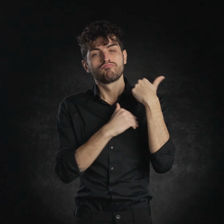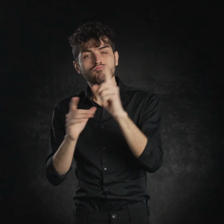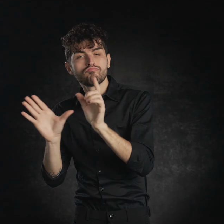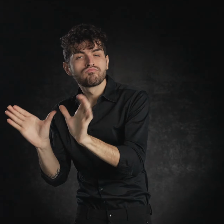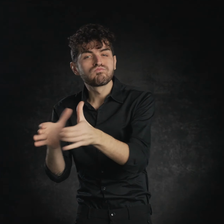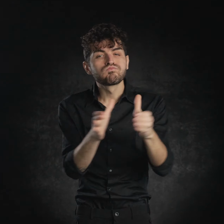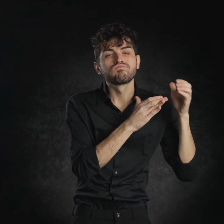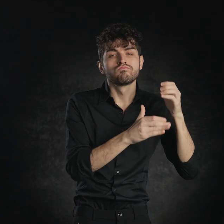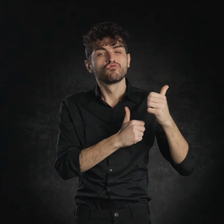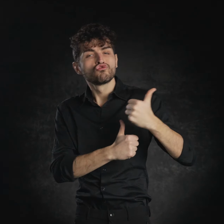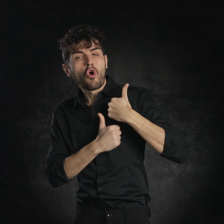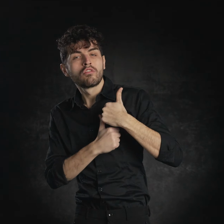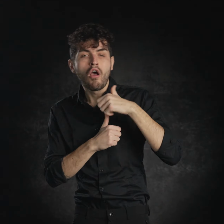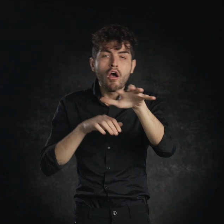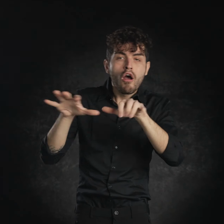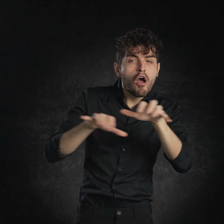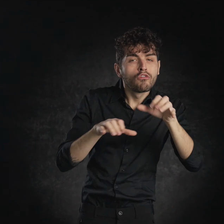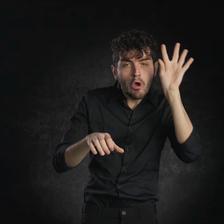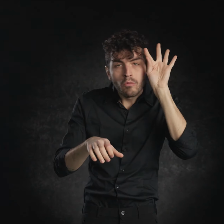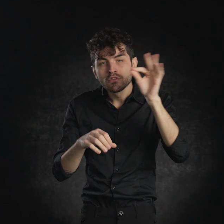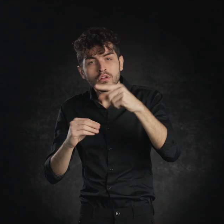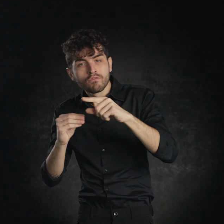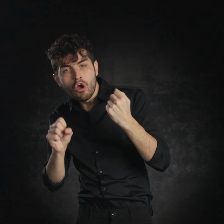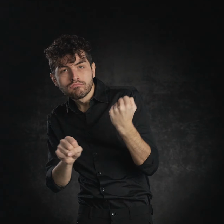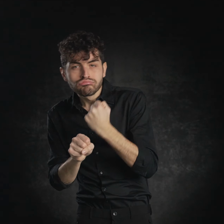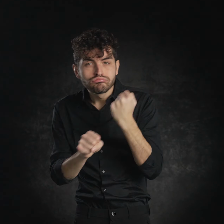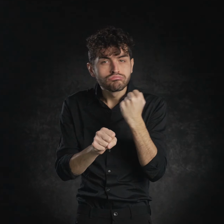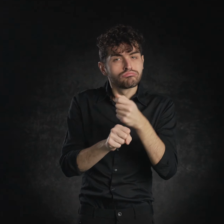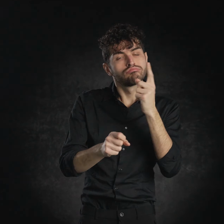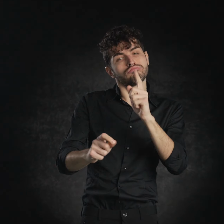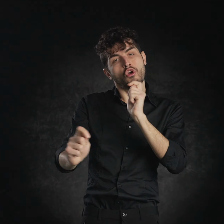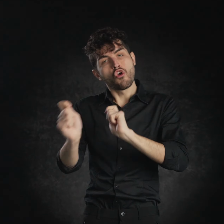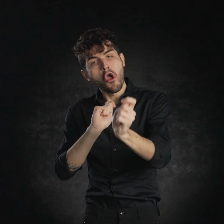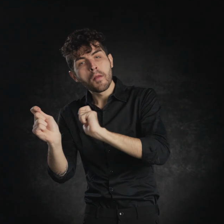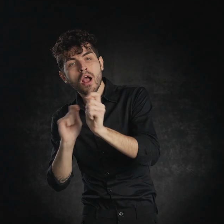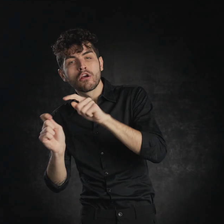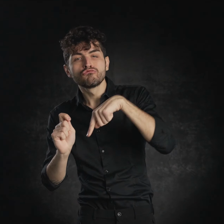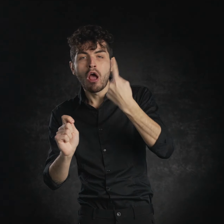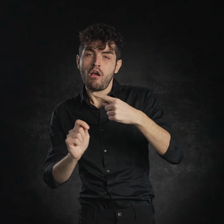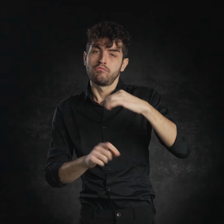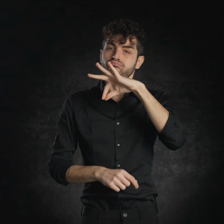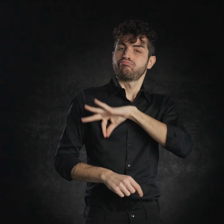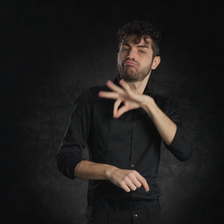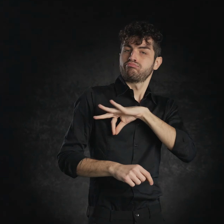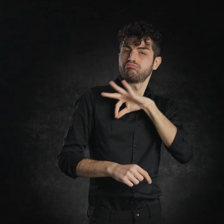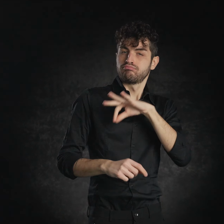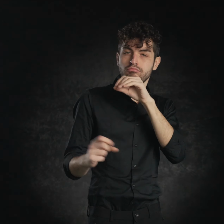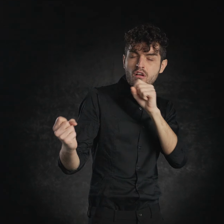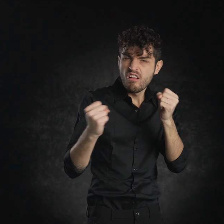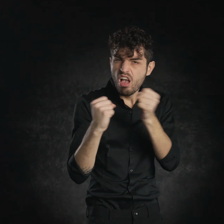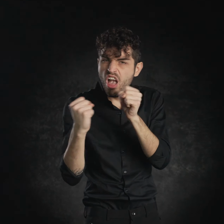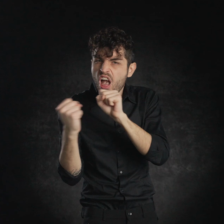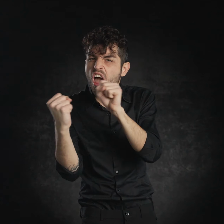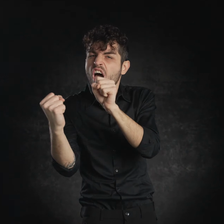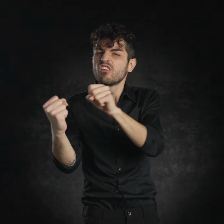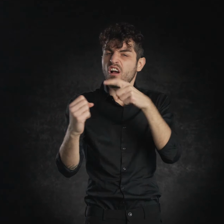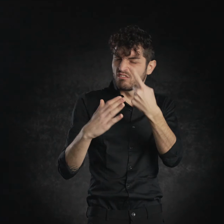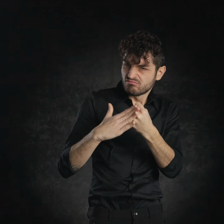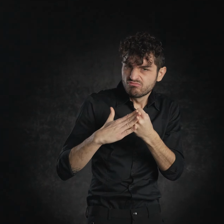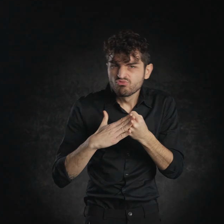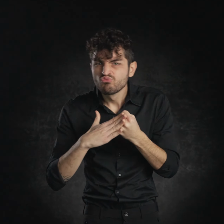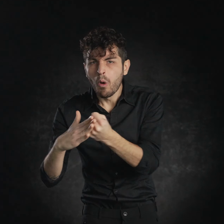raccogliere una serie di soldati sappiamo che venivano raccolti anche mercenari che dovevano poi combattere e